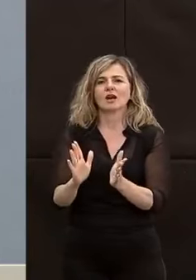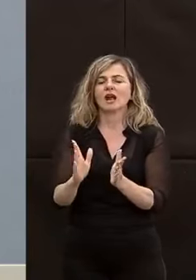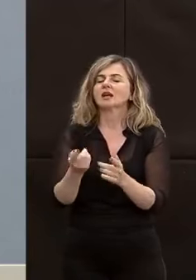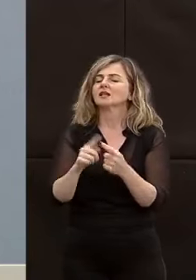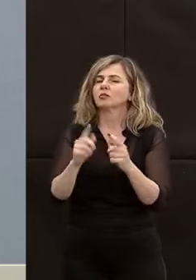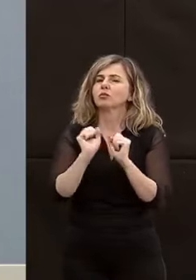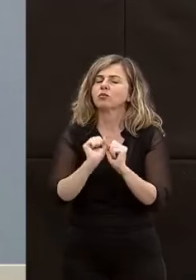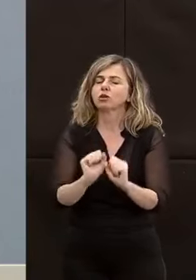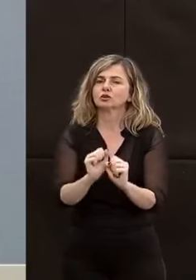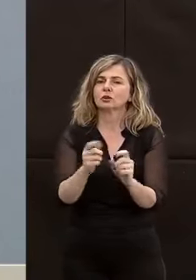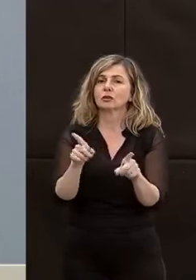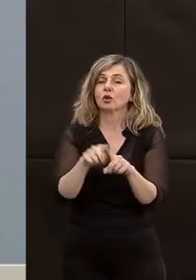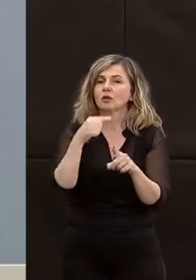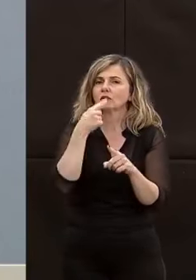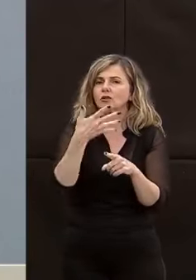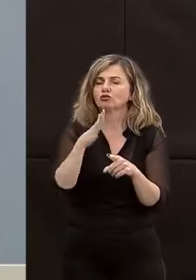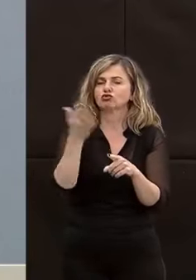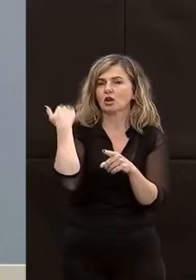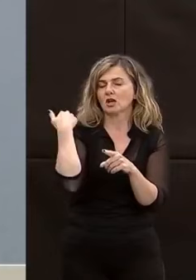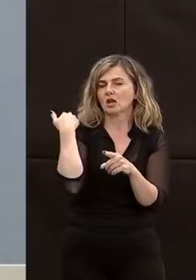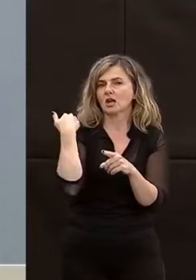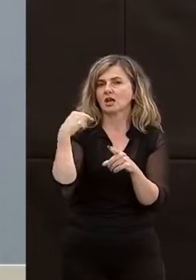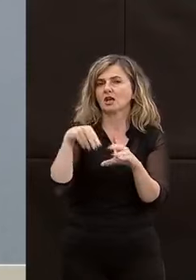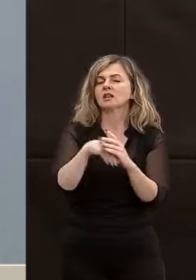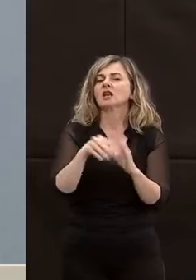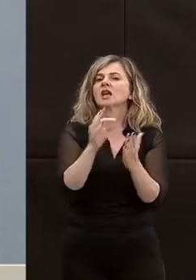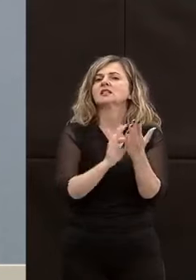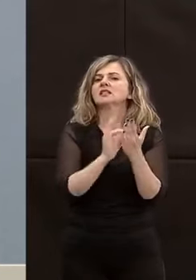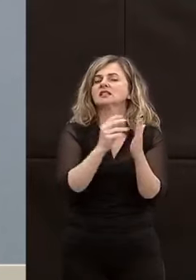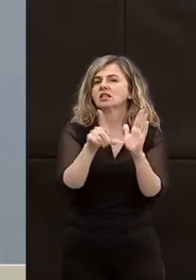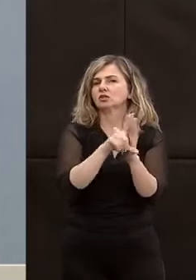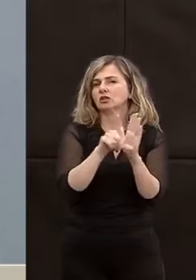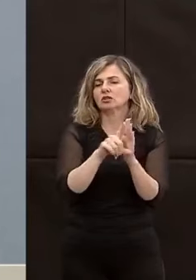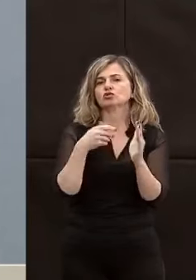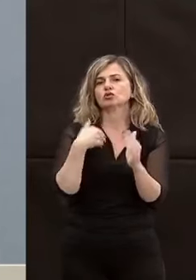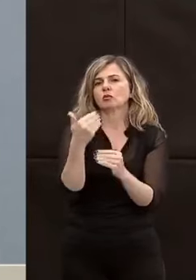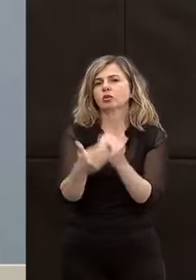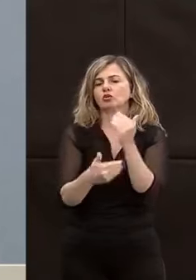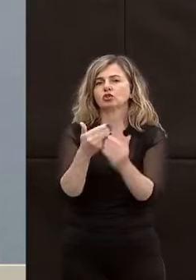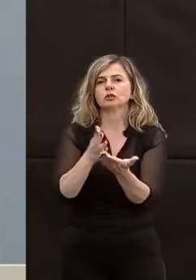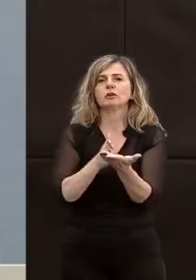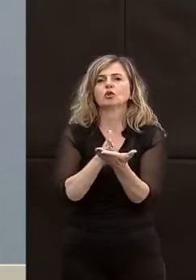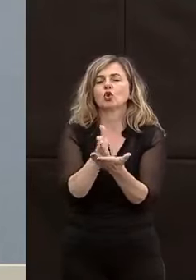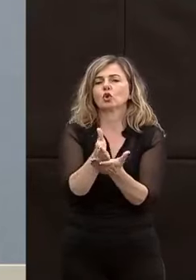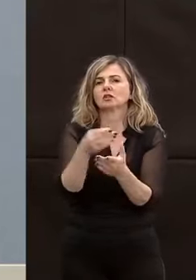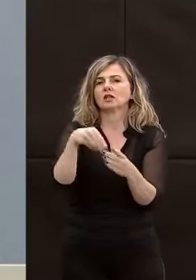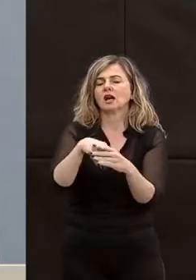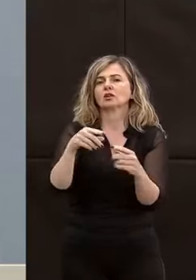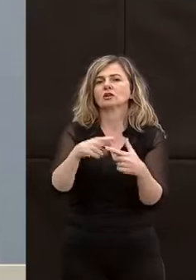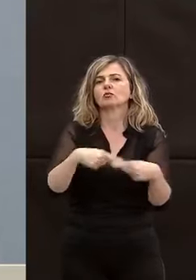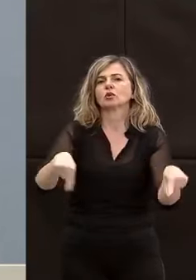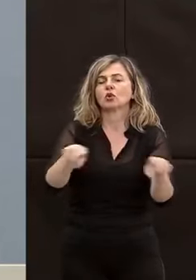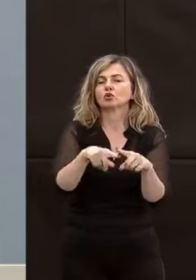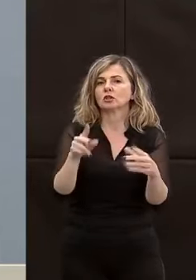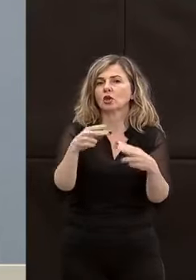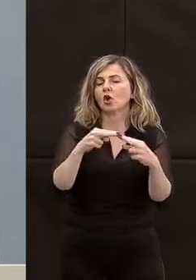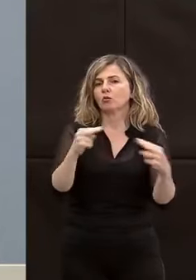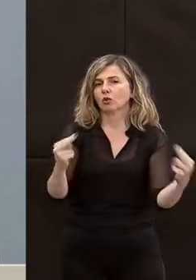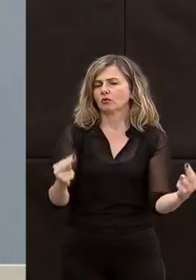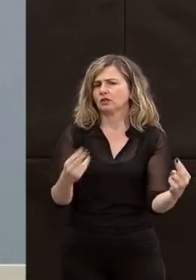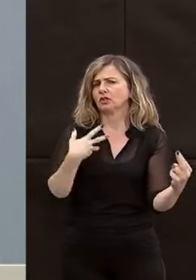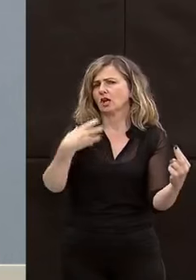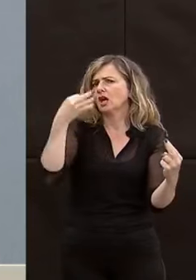possibile come ho detto ieri questo disegno di legge avrà un procedimento ordinario all'interno del consiglio provinciale è sicuramente potrà